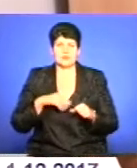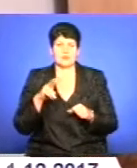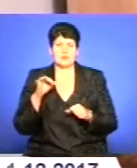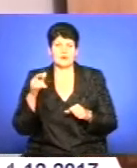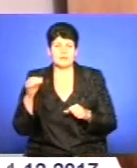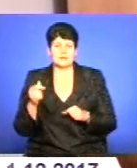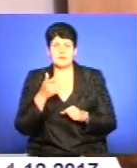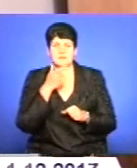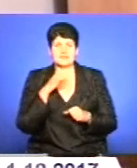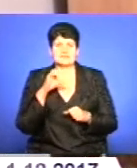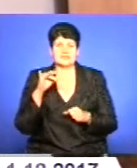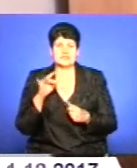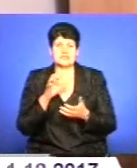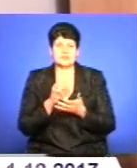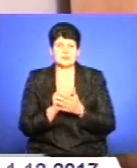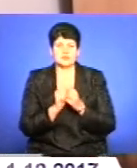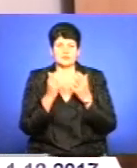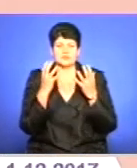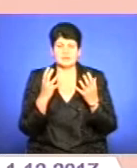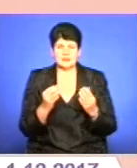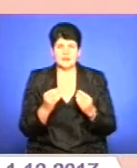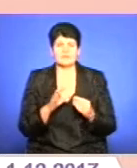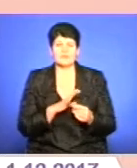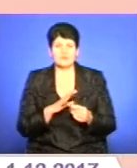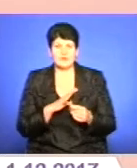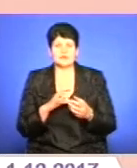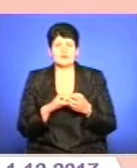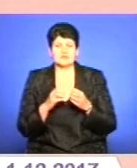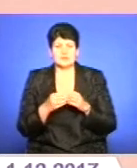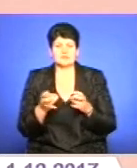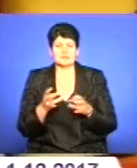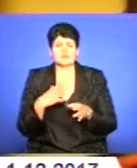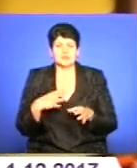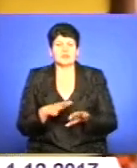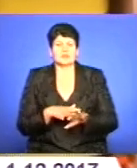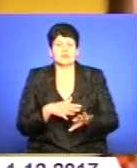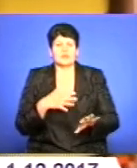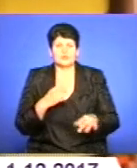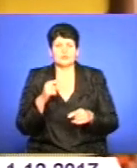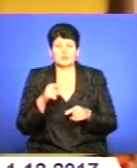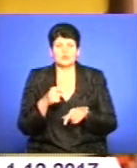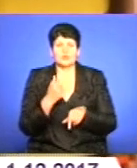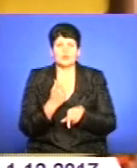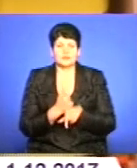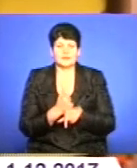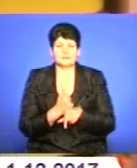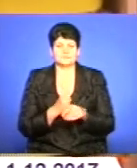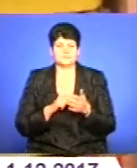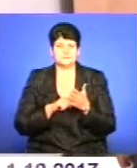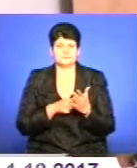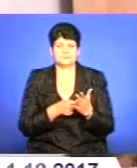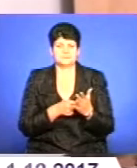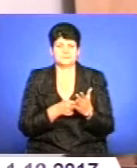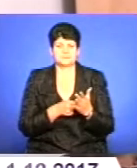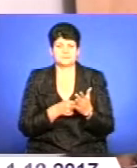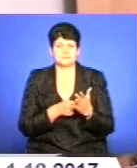Пані Світлана займається з дітками щодня. Каже, іноді результату потрібно чекати довго, але тут головне – наполегливість.